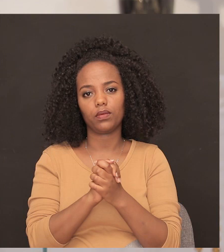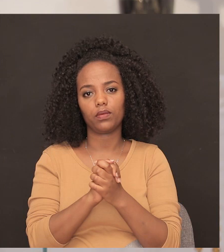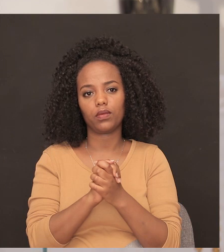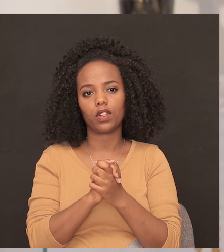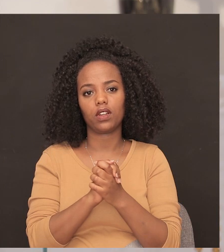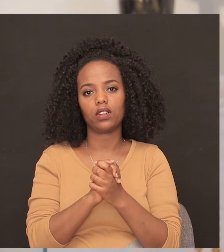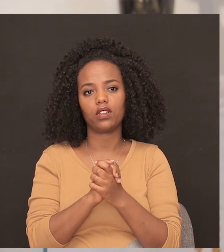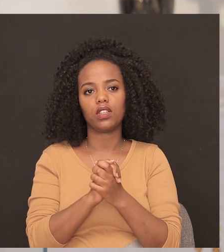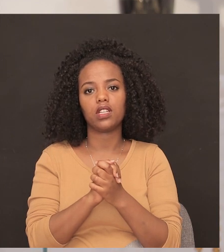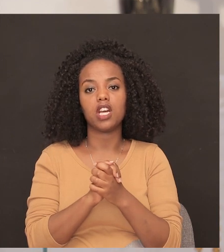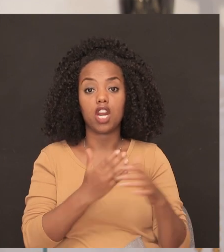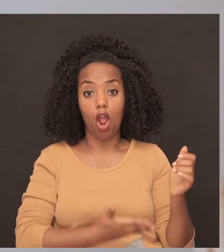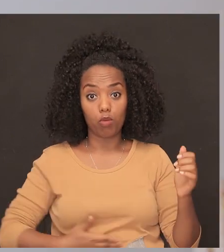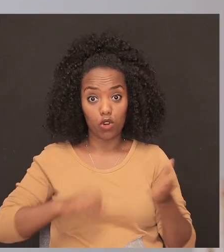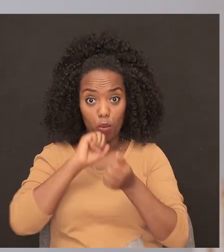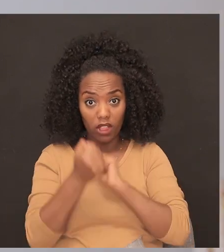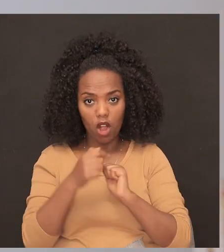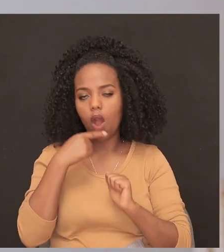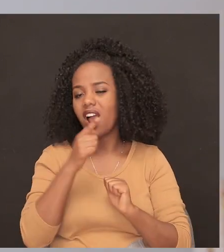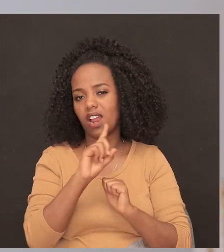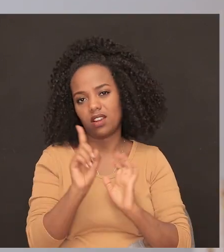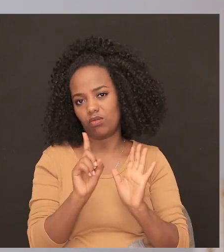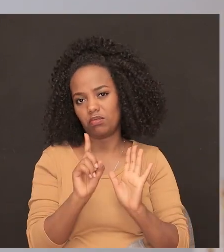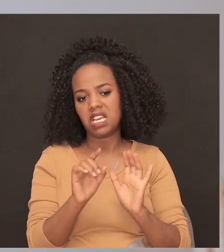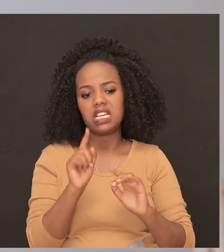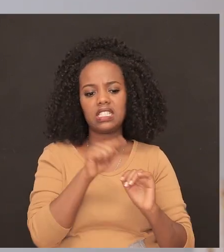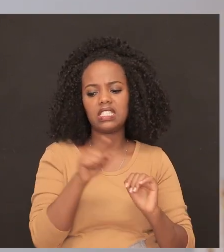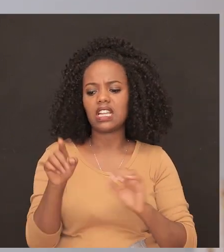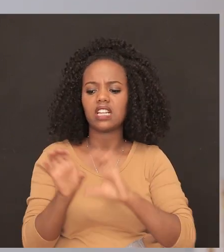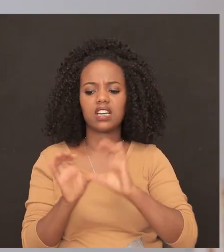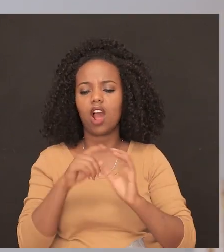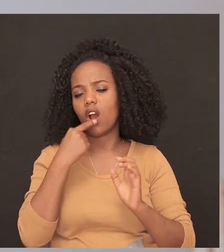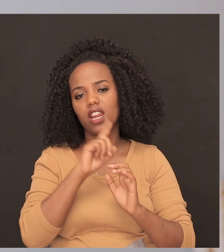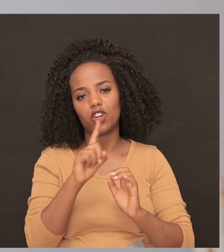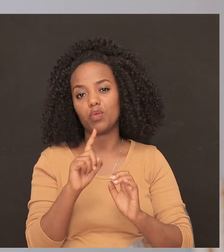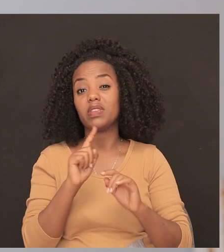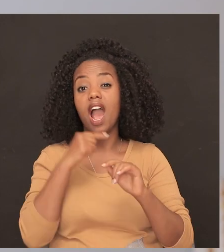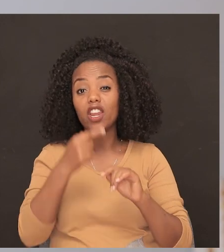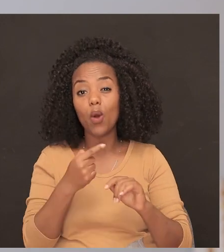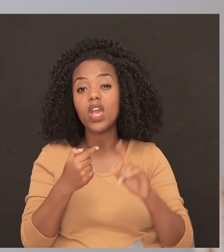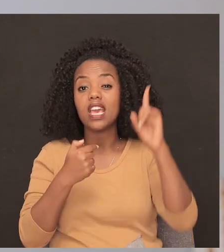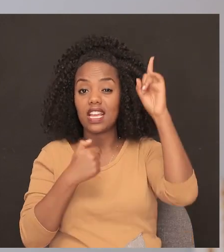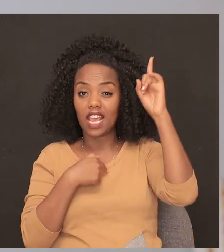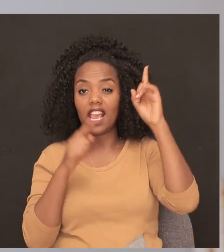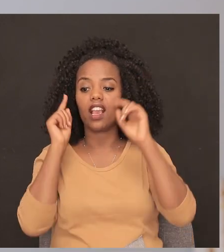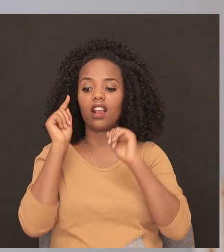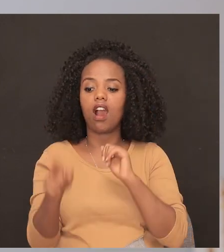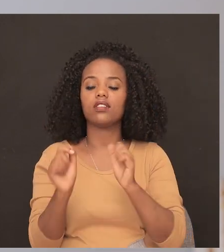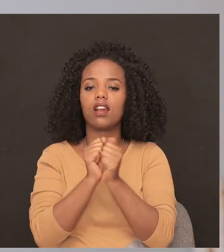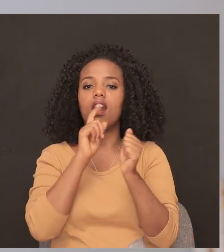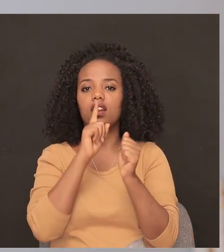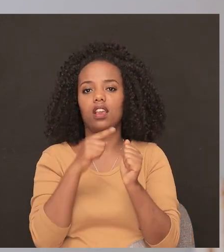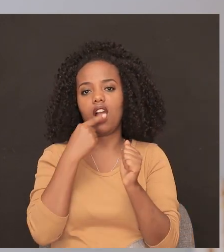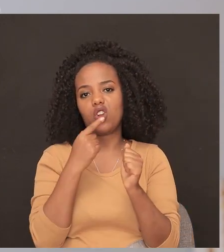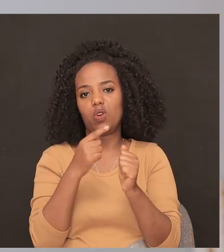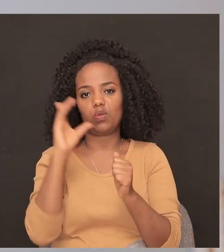ረሃቡን እለውጣለሁ አላለው፣ እንዲና እንዲህ አደርጋለሁ አላለው፣ እኔ ግን ከአንተ ጋር ነኝ አለው።